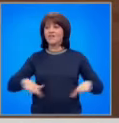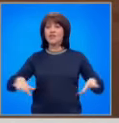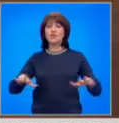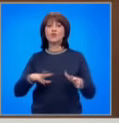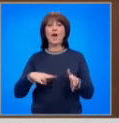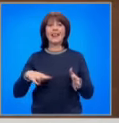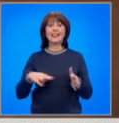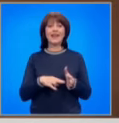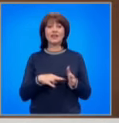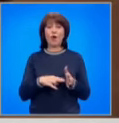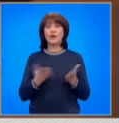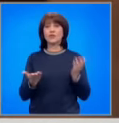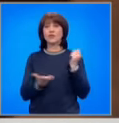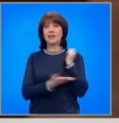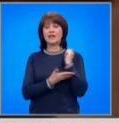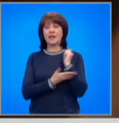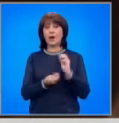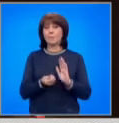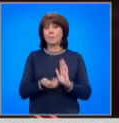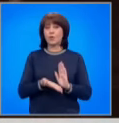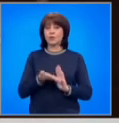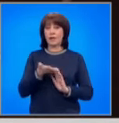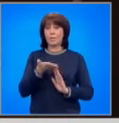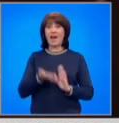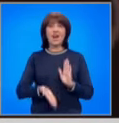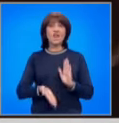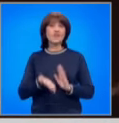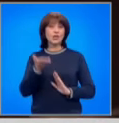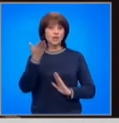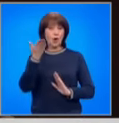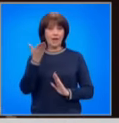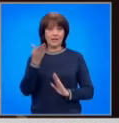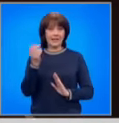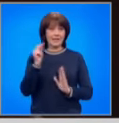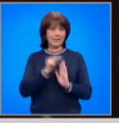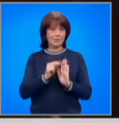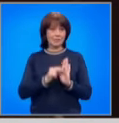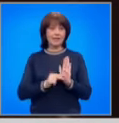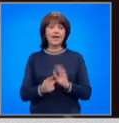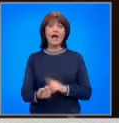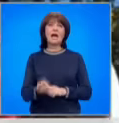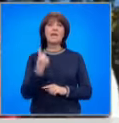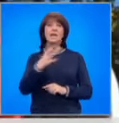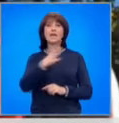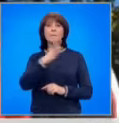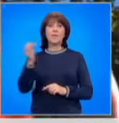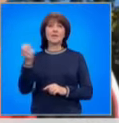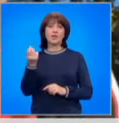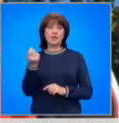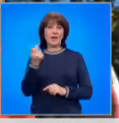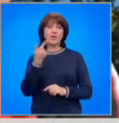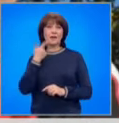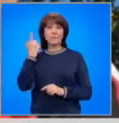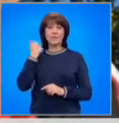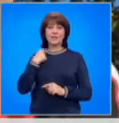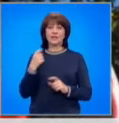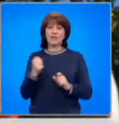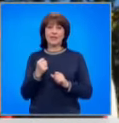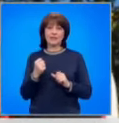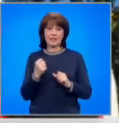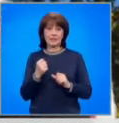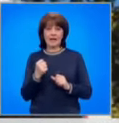дърва би му струвало още по-скъпо. Най-високата сметка за миналата зима е била 1500 лева. Примерно зима